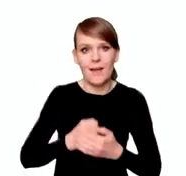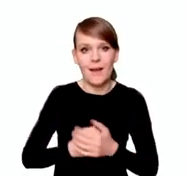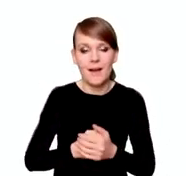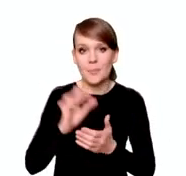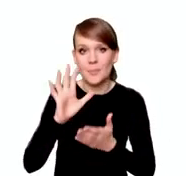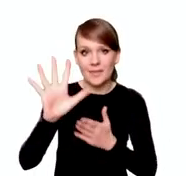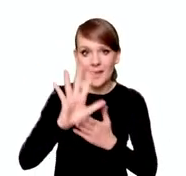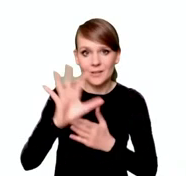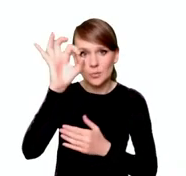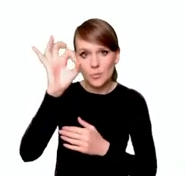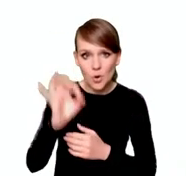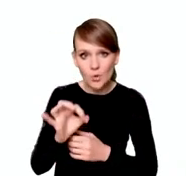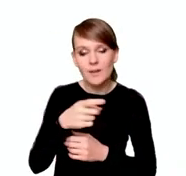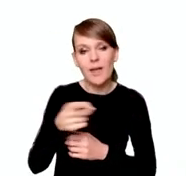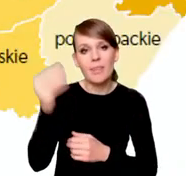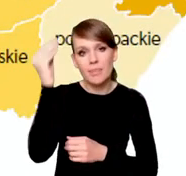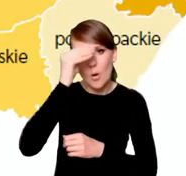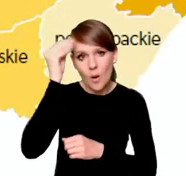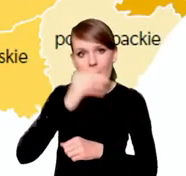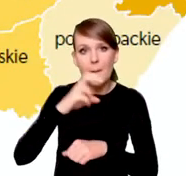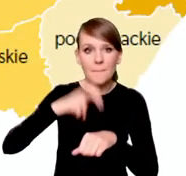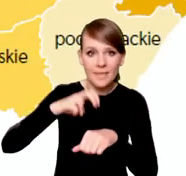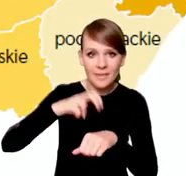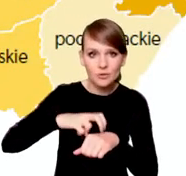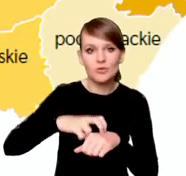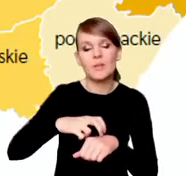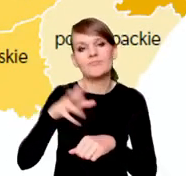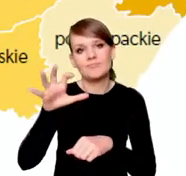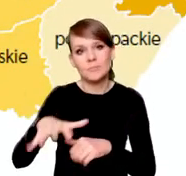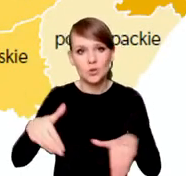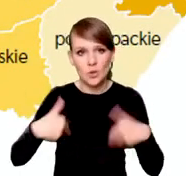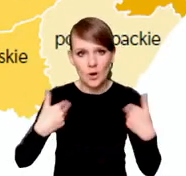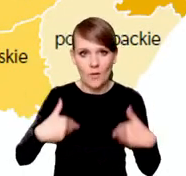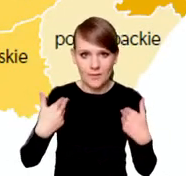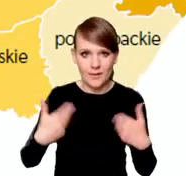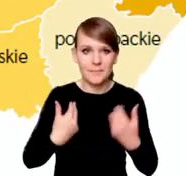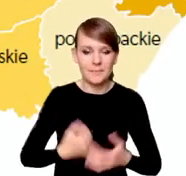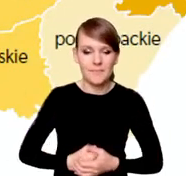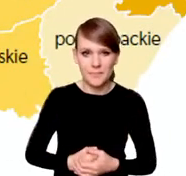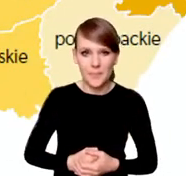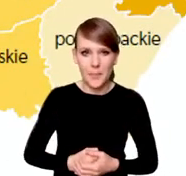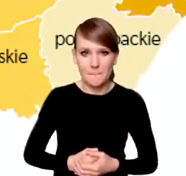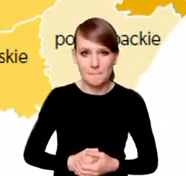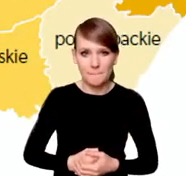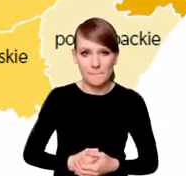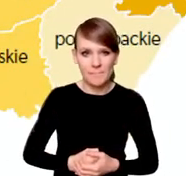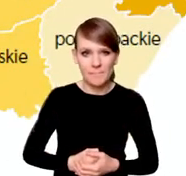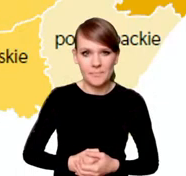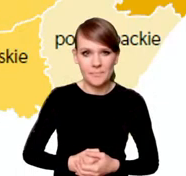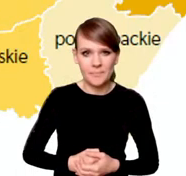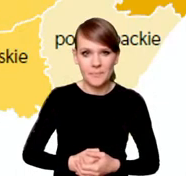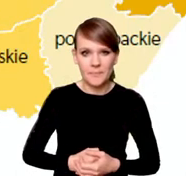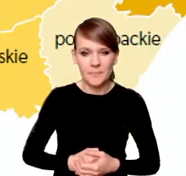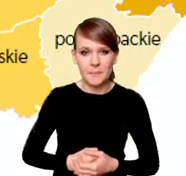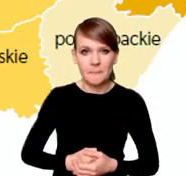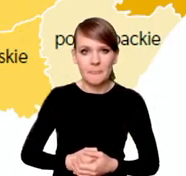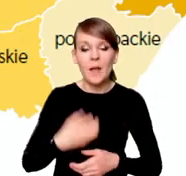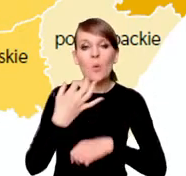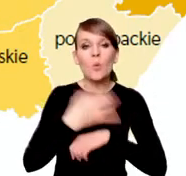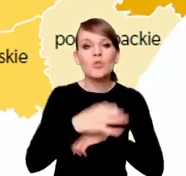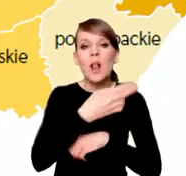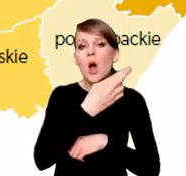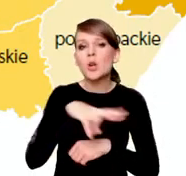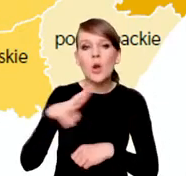15% w naukach medycznych i naukach o zdrowiu. Jeżeli chodzi o rodzaj uczelni, najwięcej